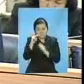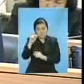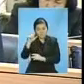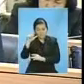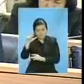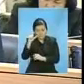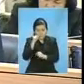ำระเบิดขวด